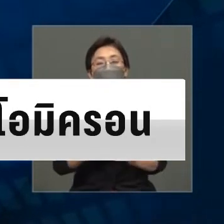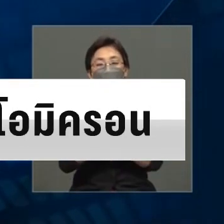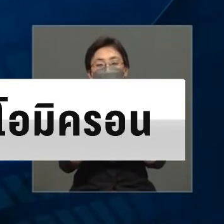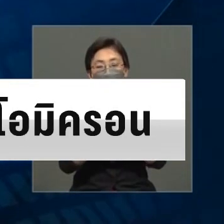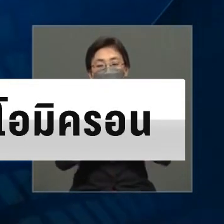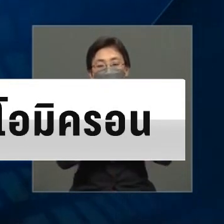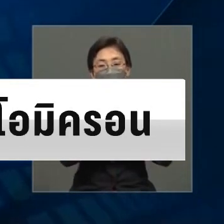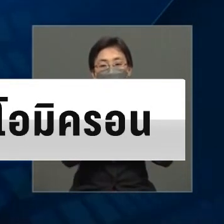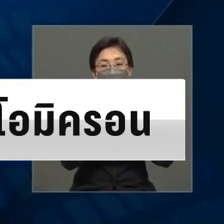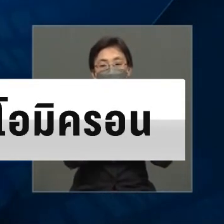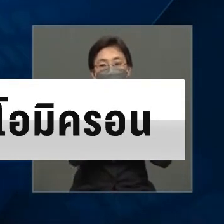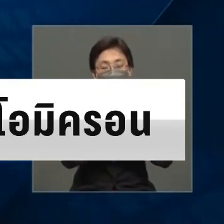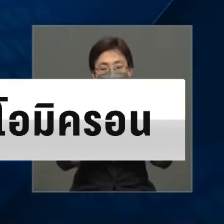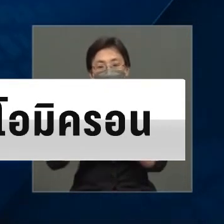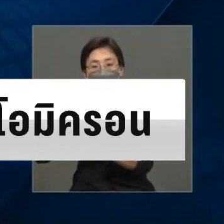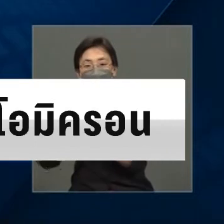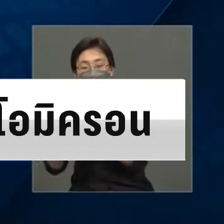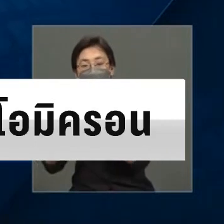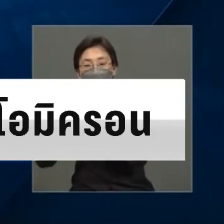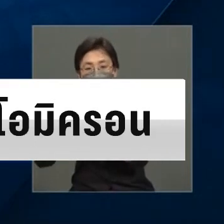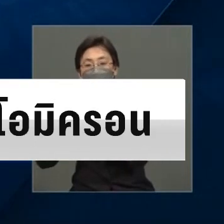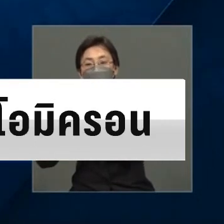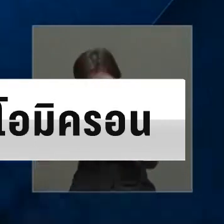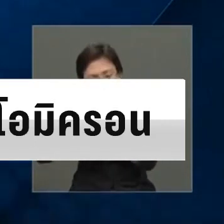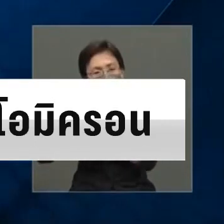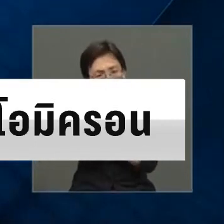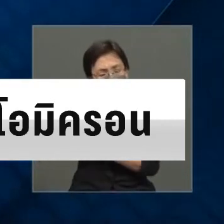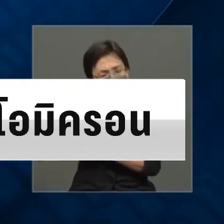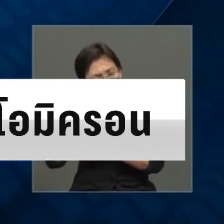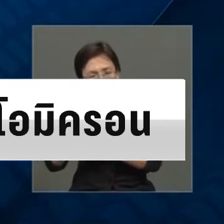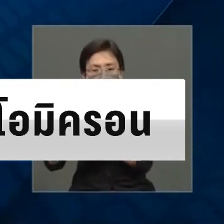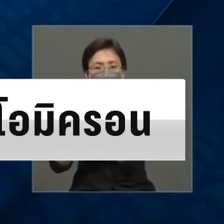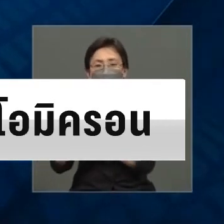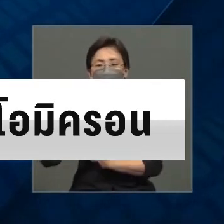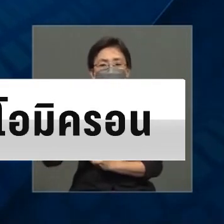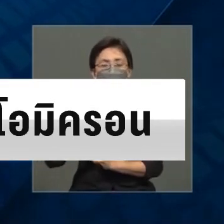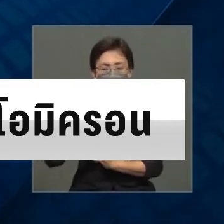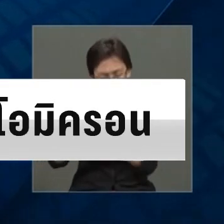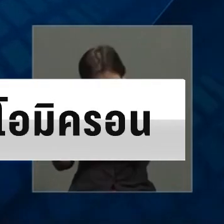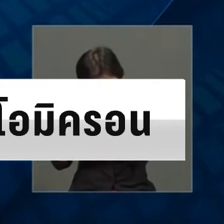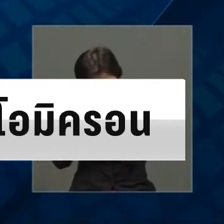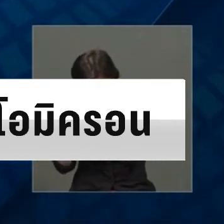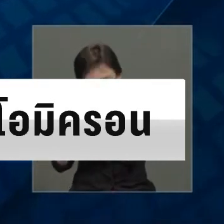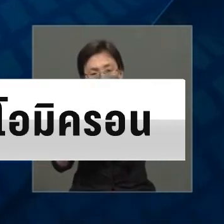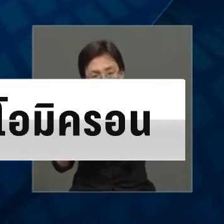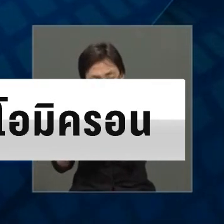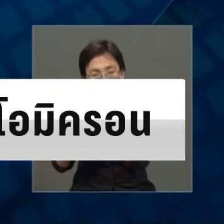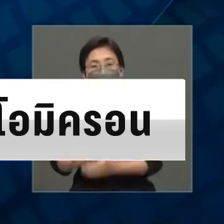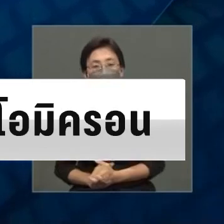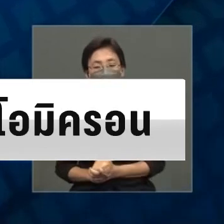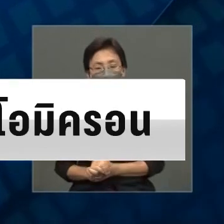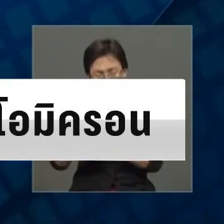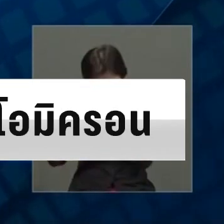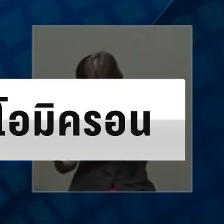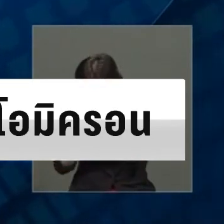โมรอคโคจำกัดการเดินทางของคนที่มาจากแอฟริกาเช่นเดียวกันนะคะขณะที่ญี่ปุ่นค่ะญี่ปุ่นก็ยังไม่รับนักท่องเที่ยวชาวต่าง